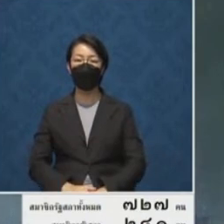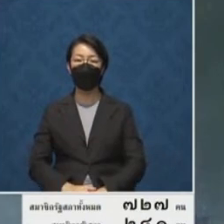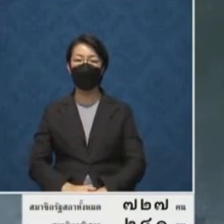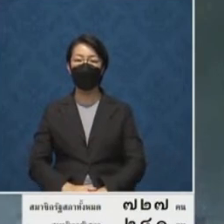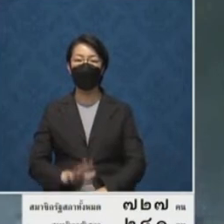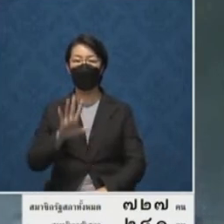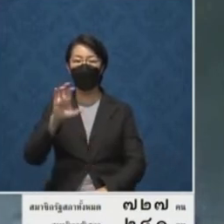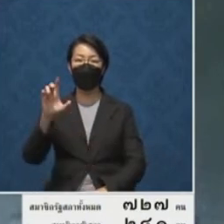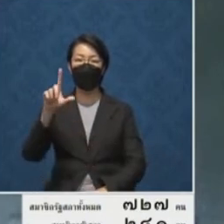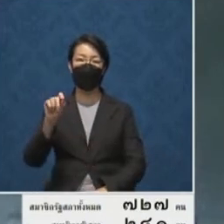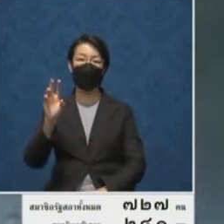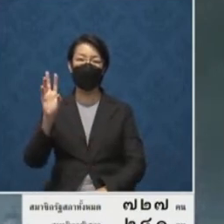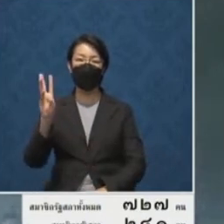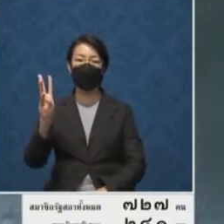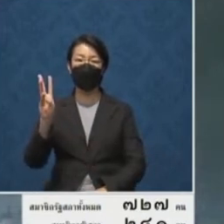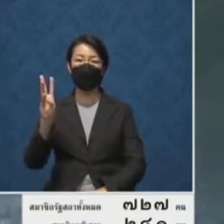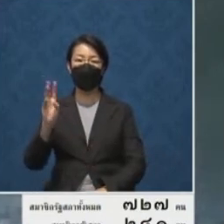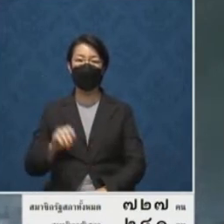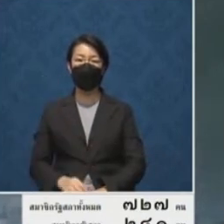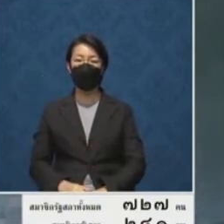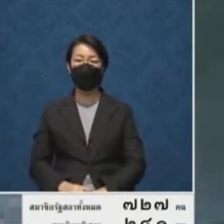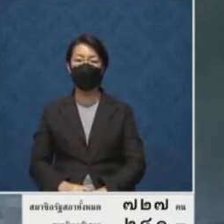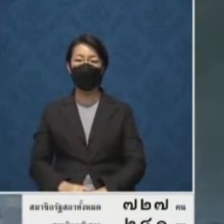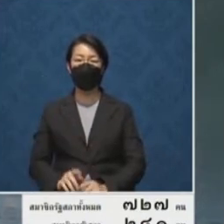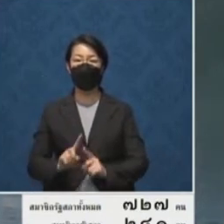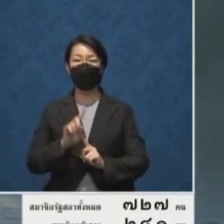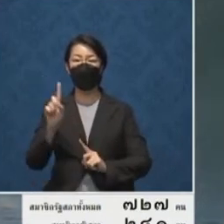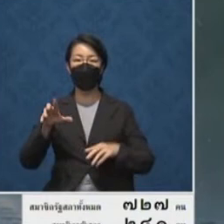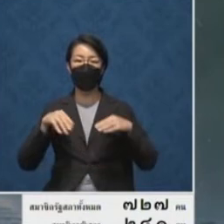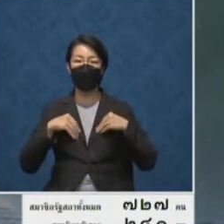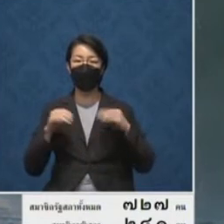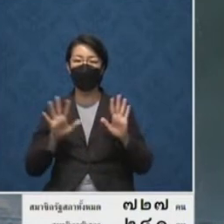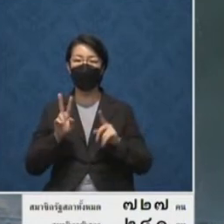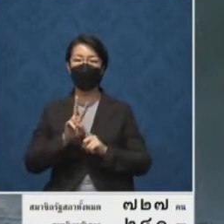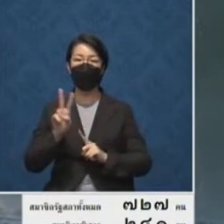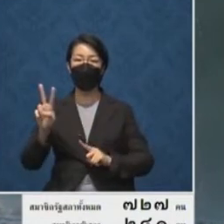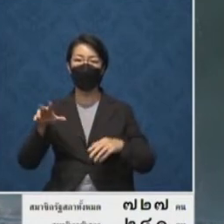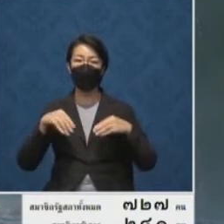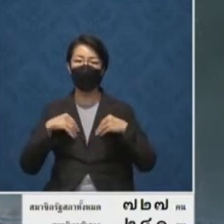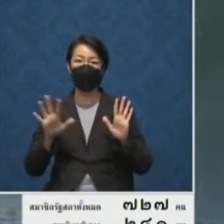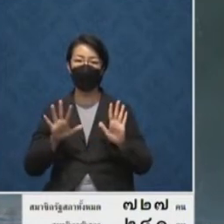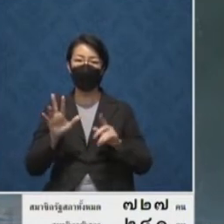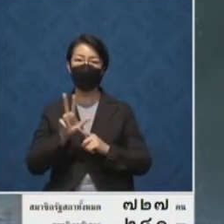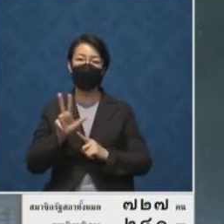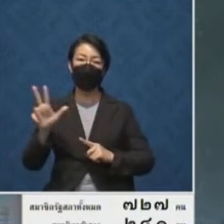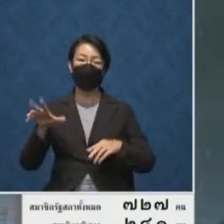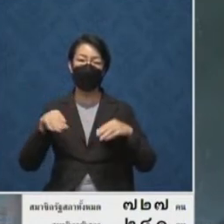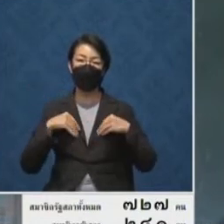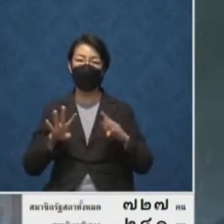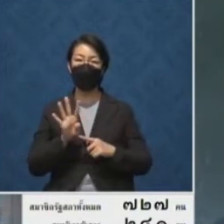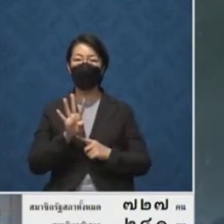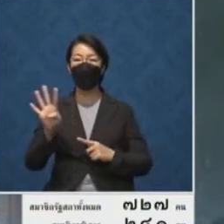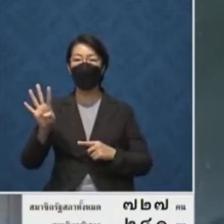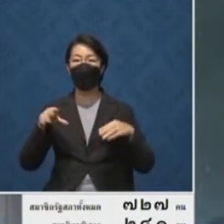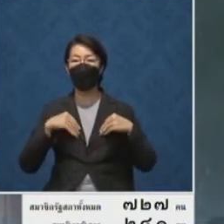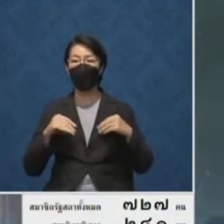ค่ะ 526พลเอกสุภรัตน์พัฒนาวิสุทธิ ์1ไม่รับหลักการ2ไม่รับหลักการ3ไม่รับหลัก